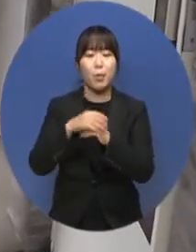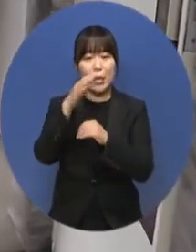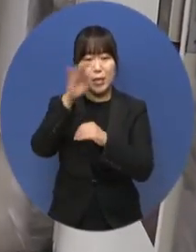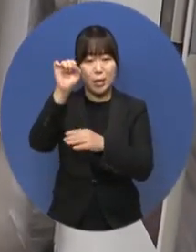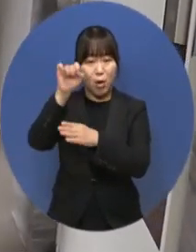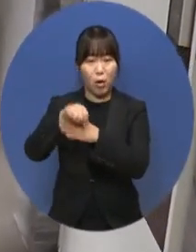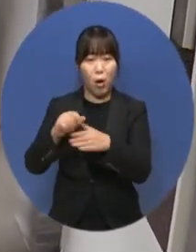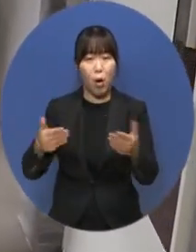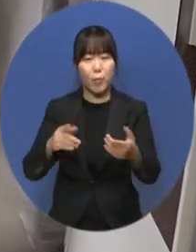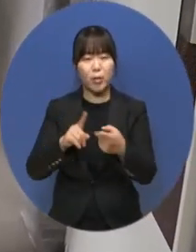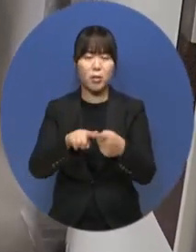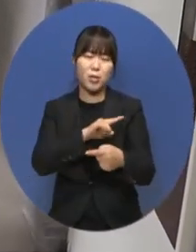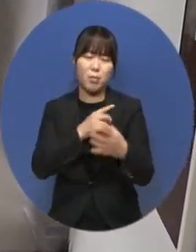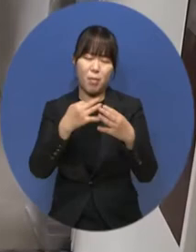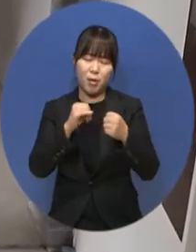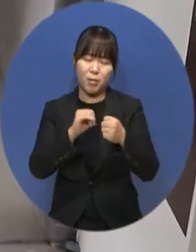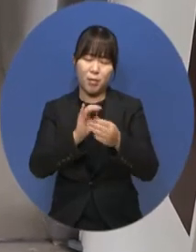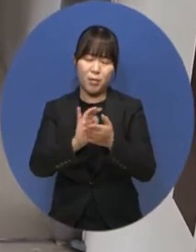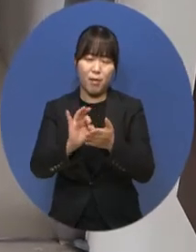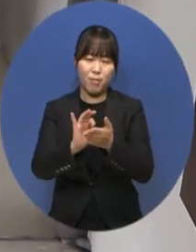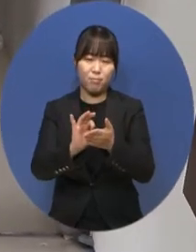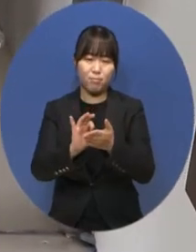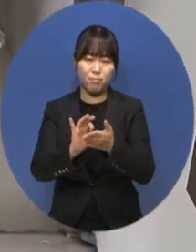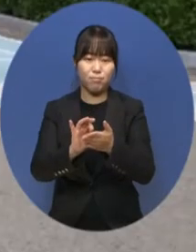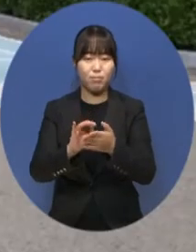가장 많이 처리한 것으로 나타났습니다.